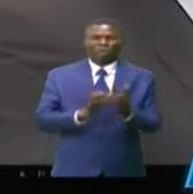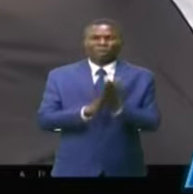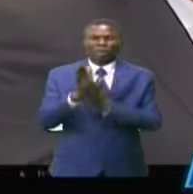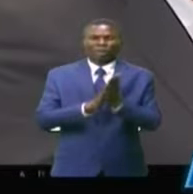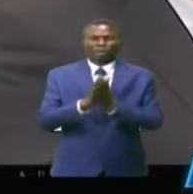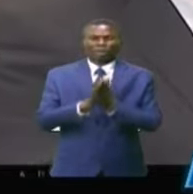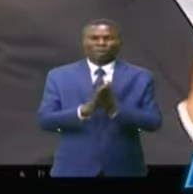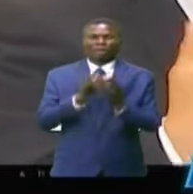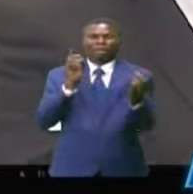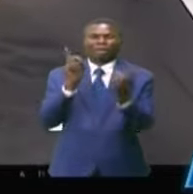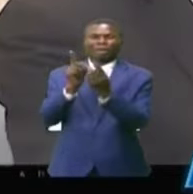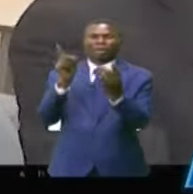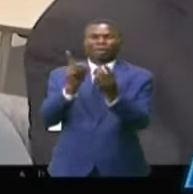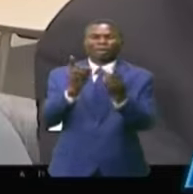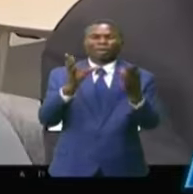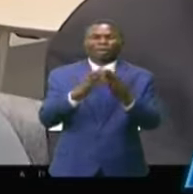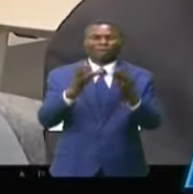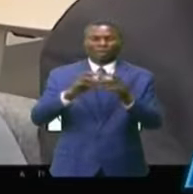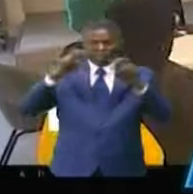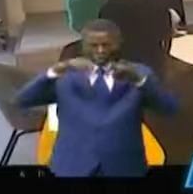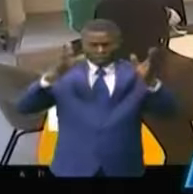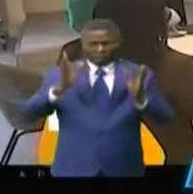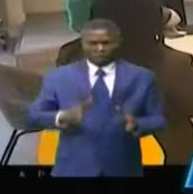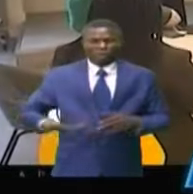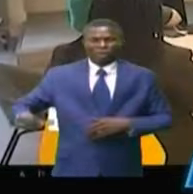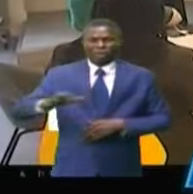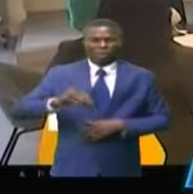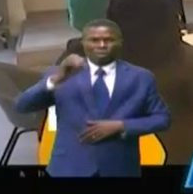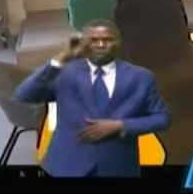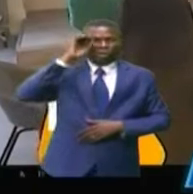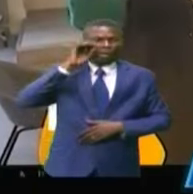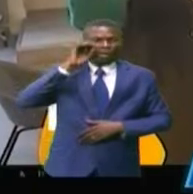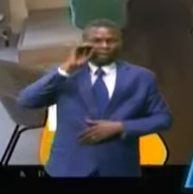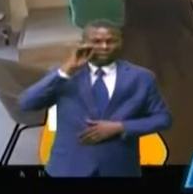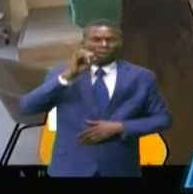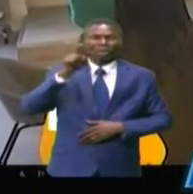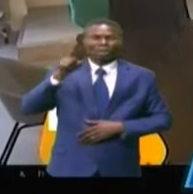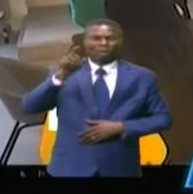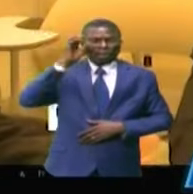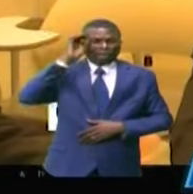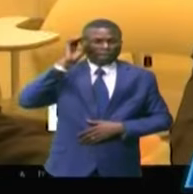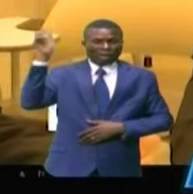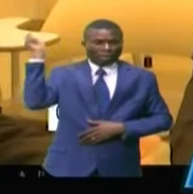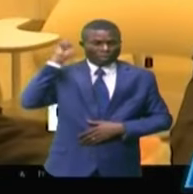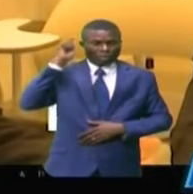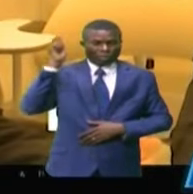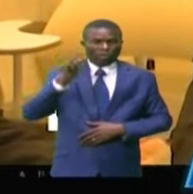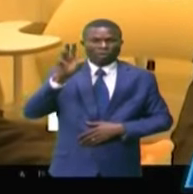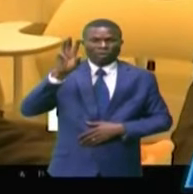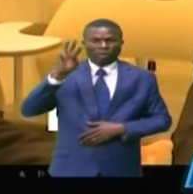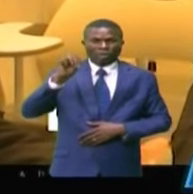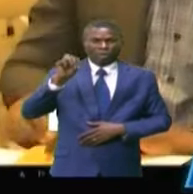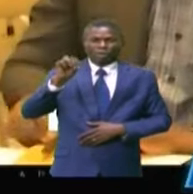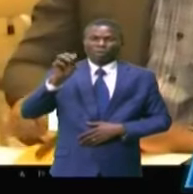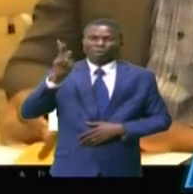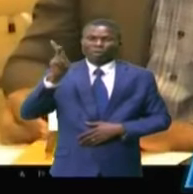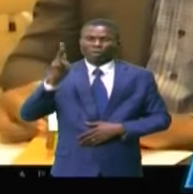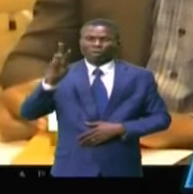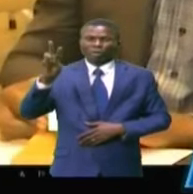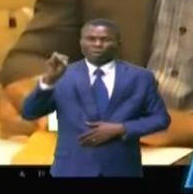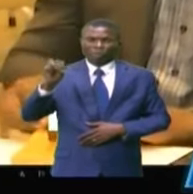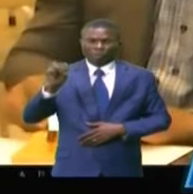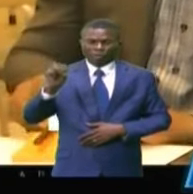les contacts avec le chercheur coréen de l'un des dignes fils du pays, le professeur Kumu Frey, en sa qualité